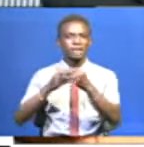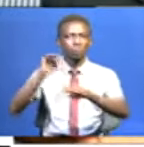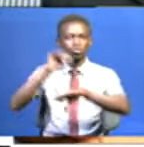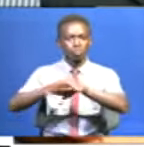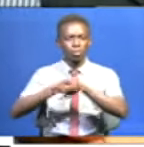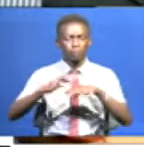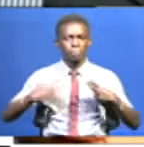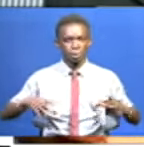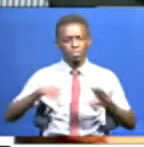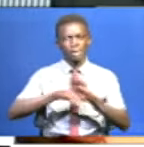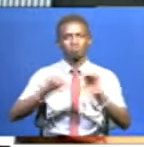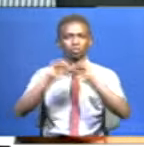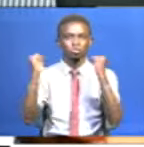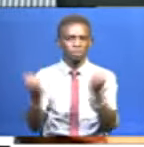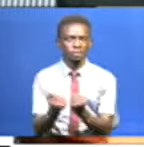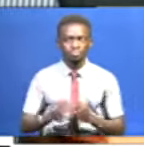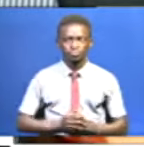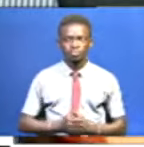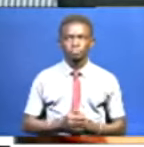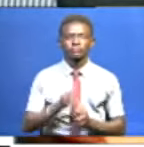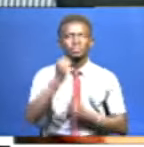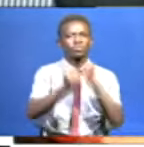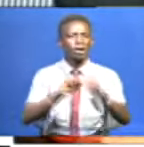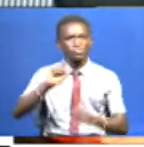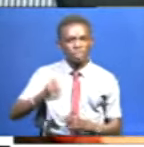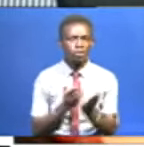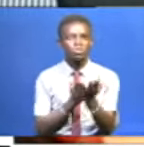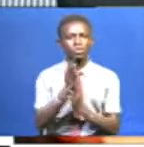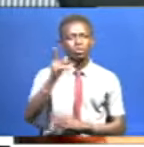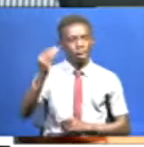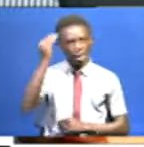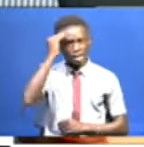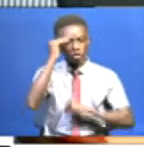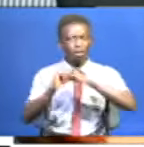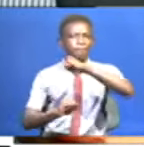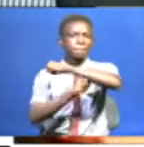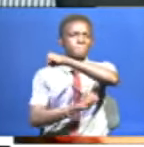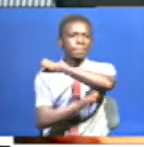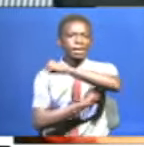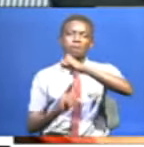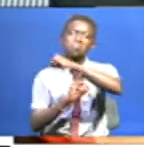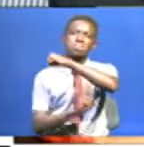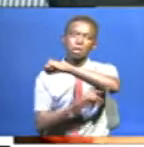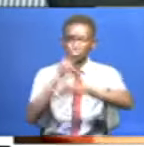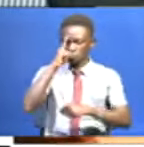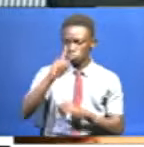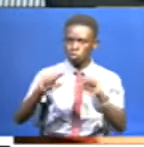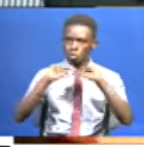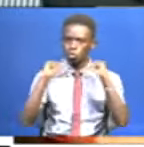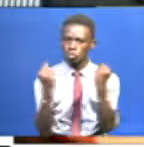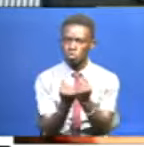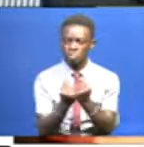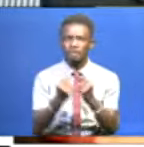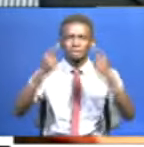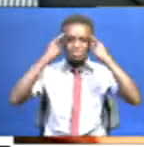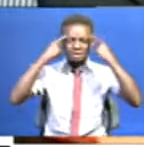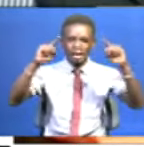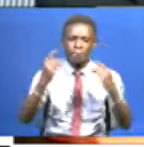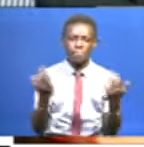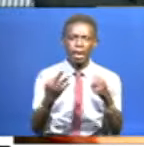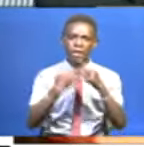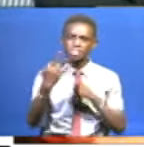55,000 kids are through the education pira for the group. Success rates around 83% are able to pass to